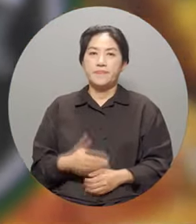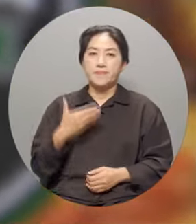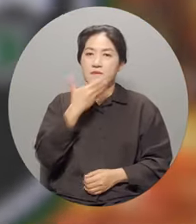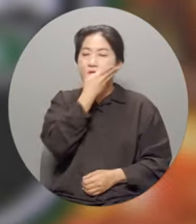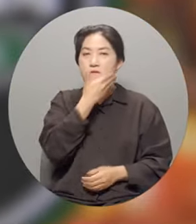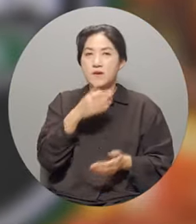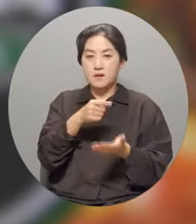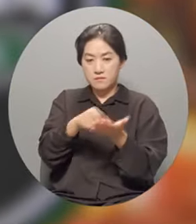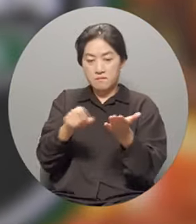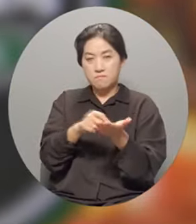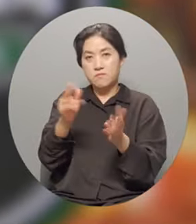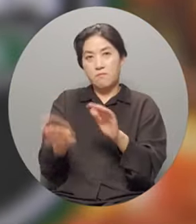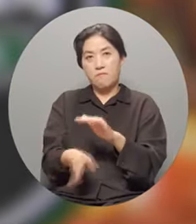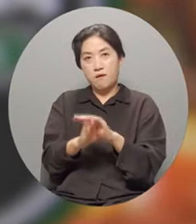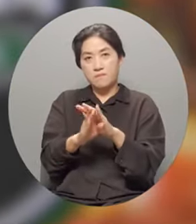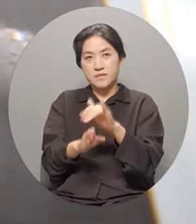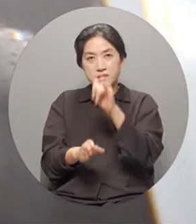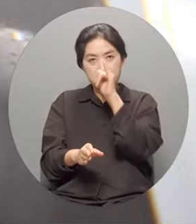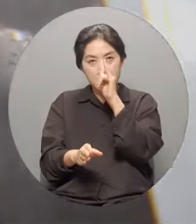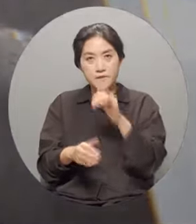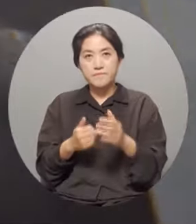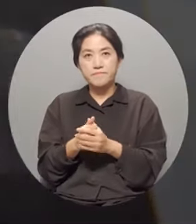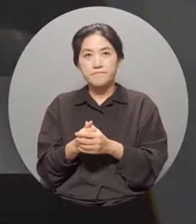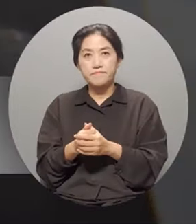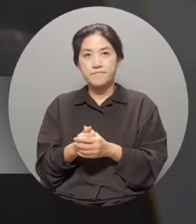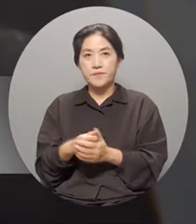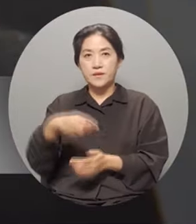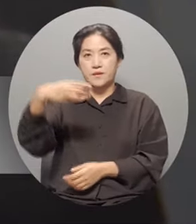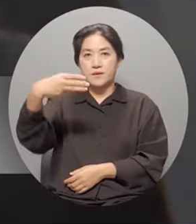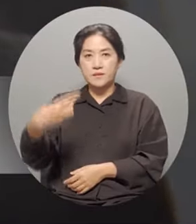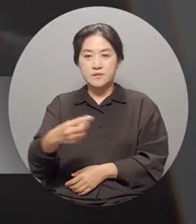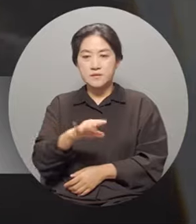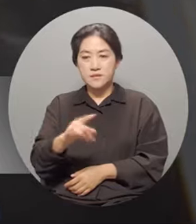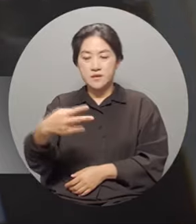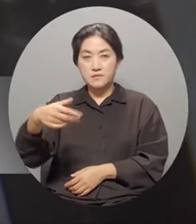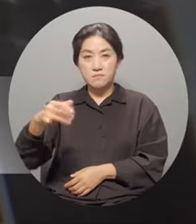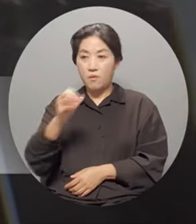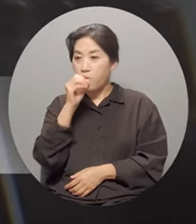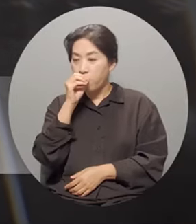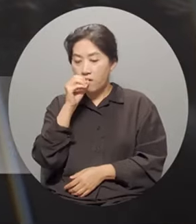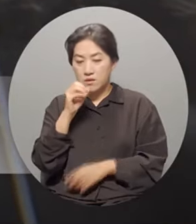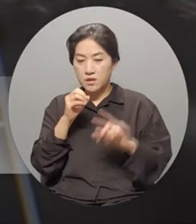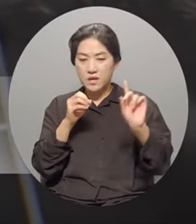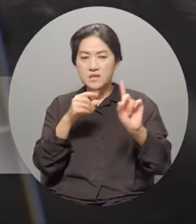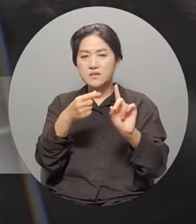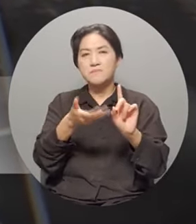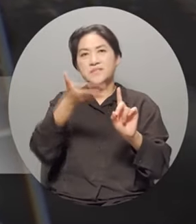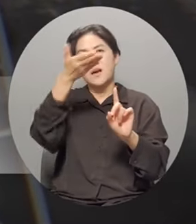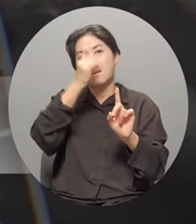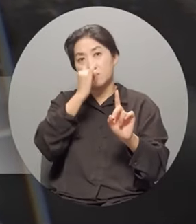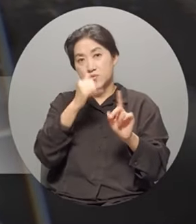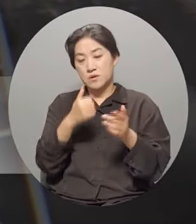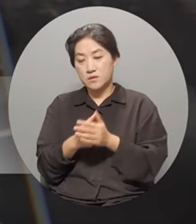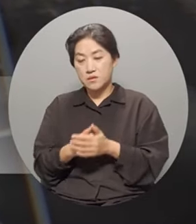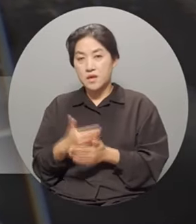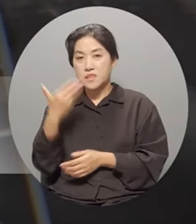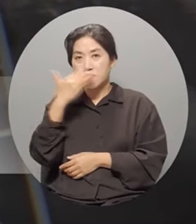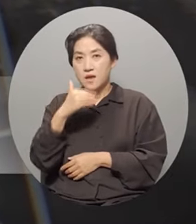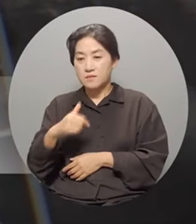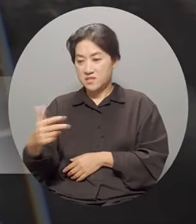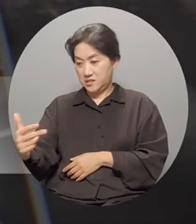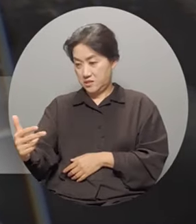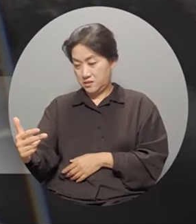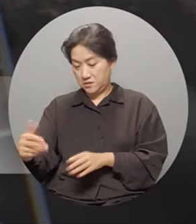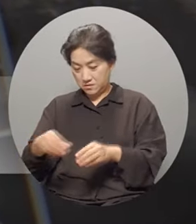표시가 엉터리인 제품도 있었습니다. 트랜스지방이 없다던 표시와 달리 1g 넘게 들어갔고, 당류도 7g으로